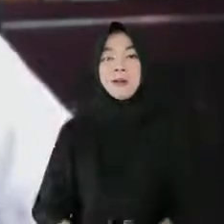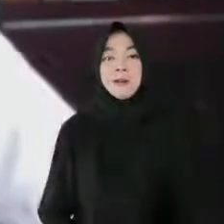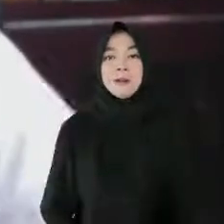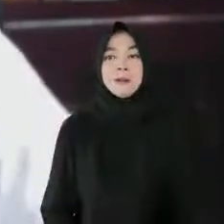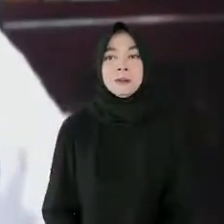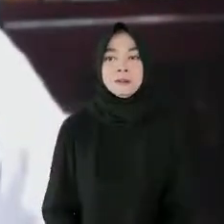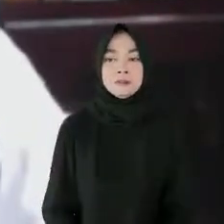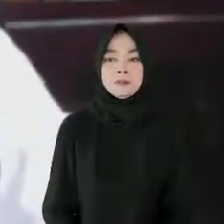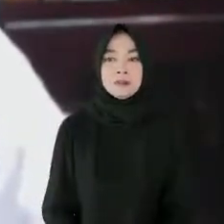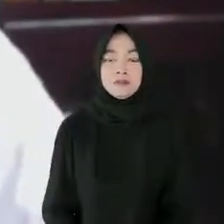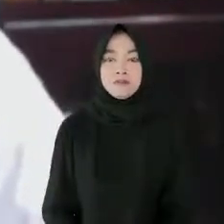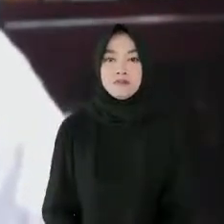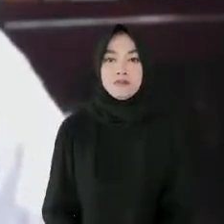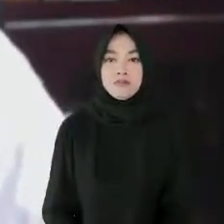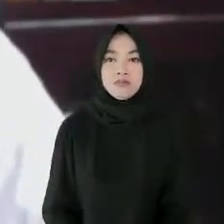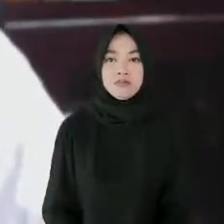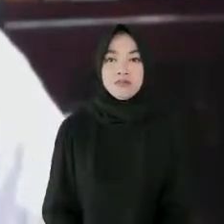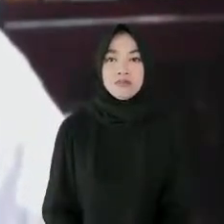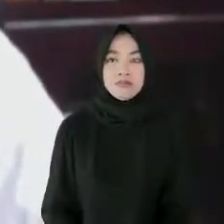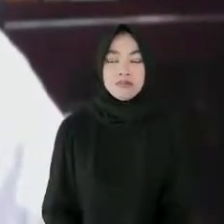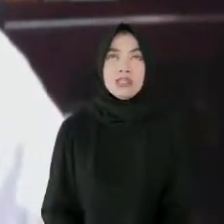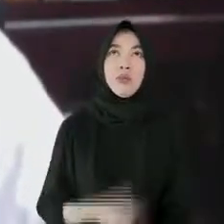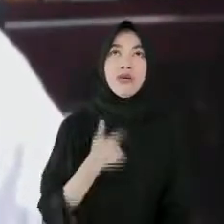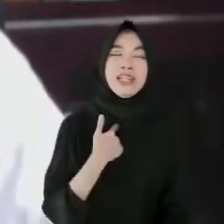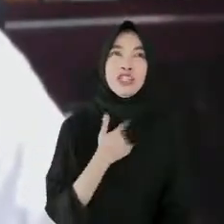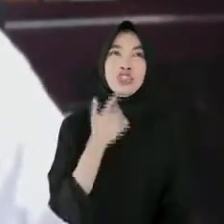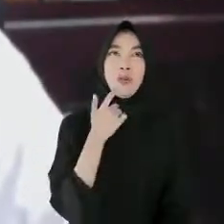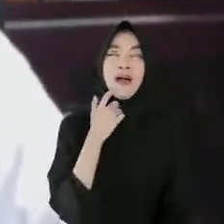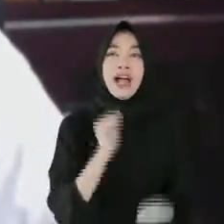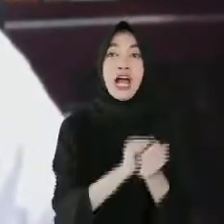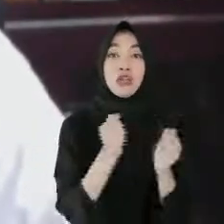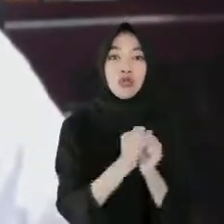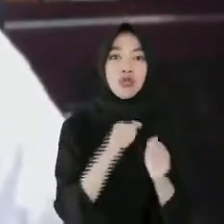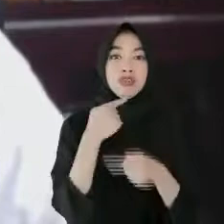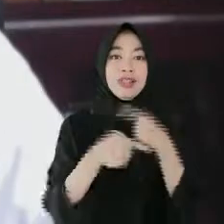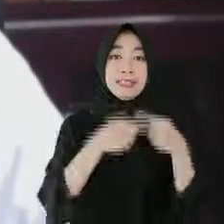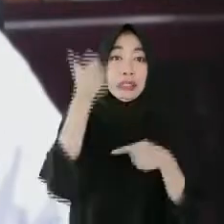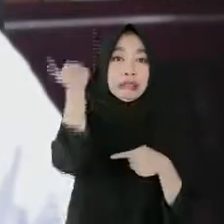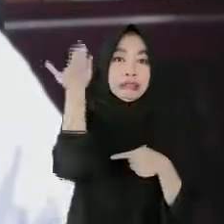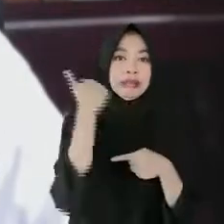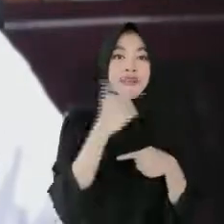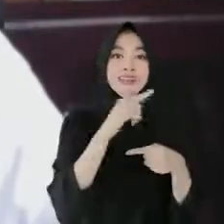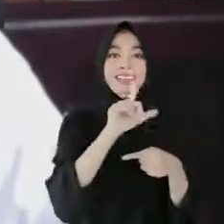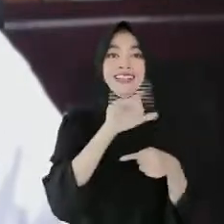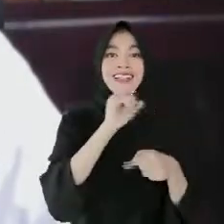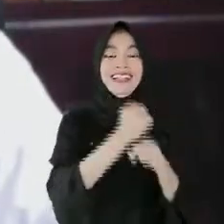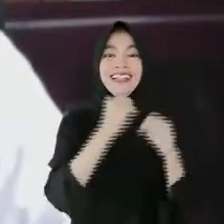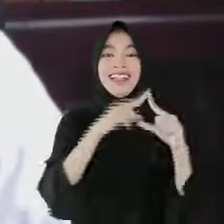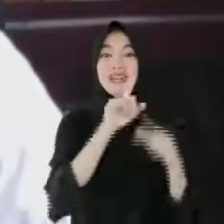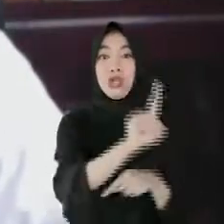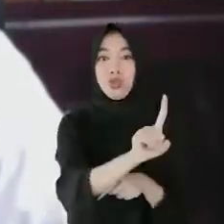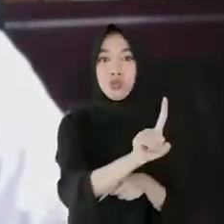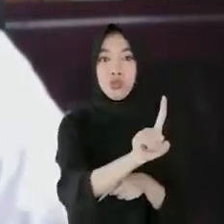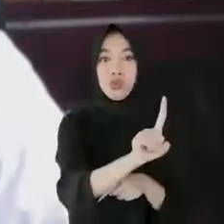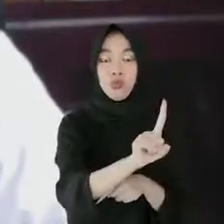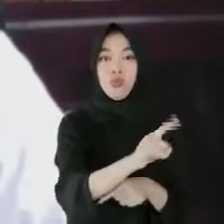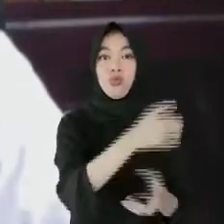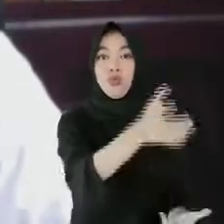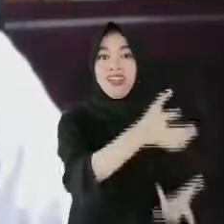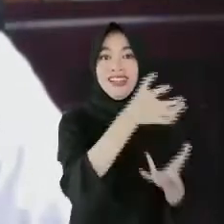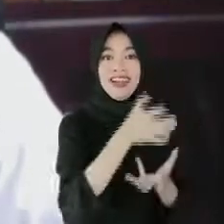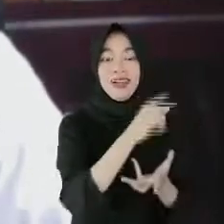menarik ya pada saat the Liga 1 ini bergulir sebelumnya Kanada piala pramusim